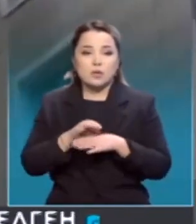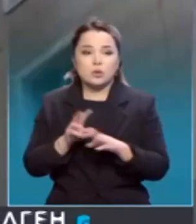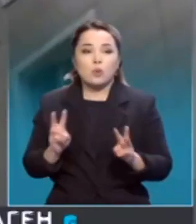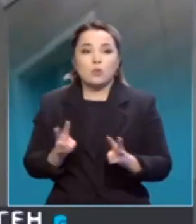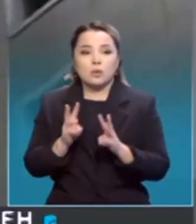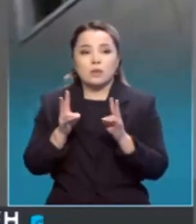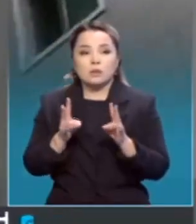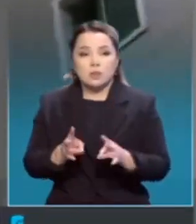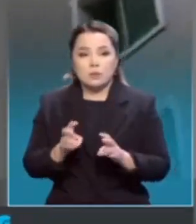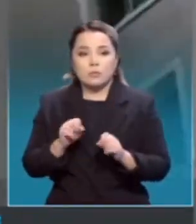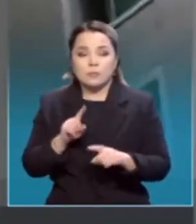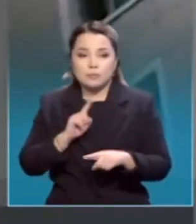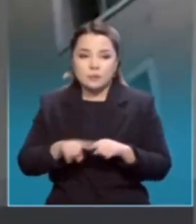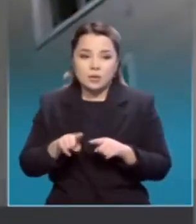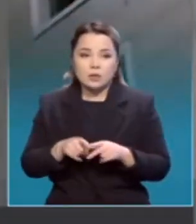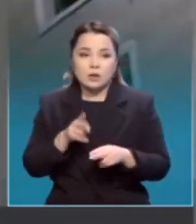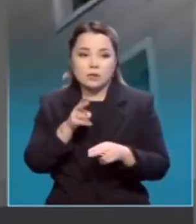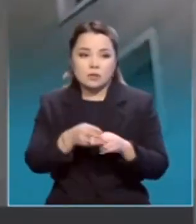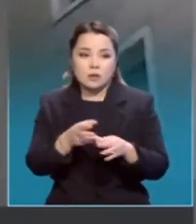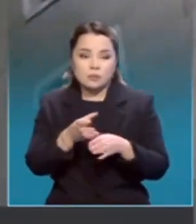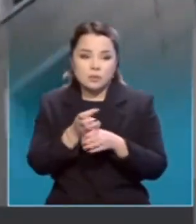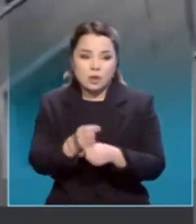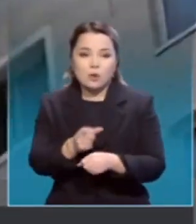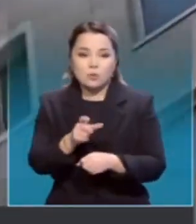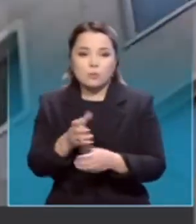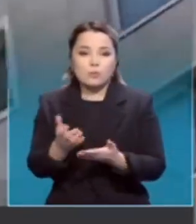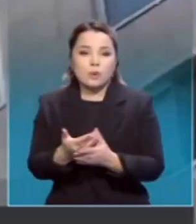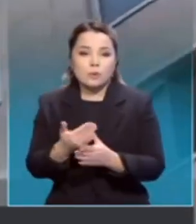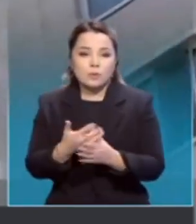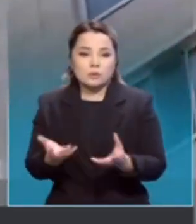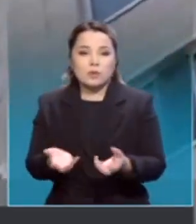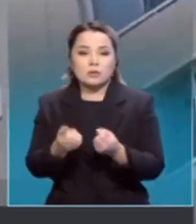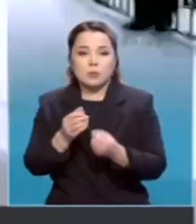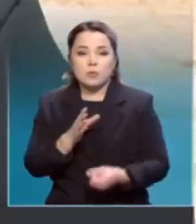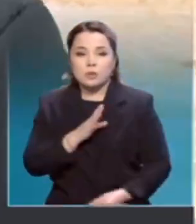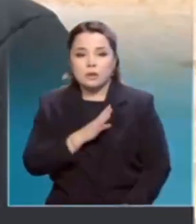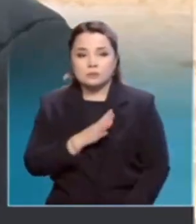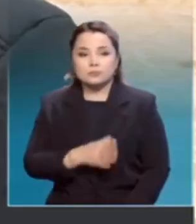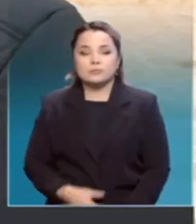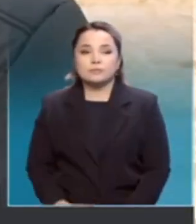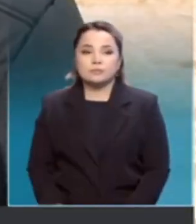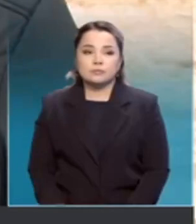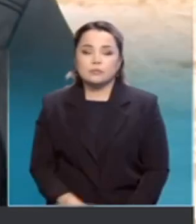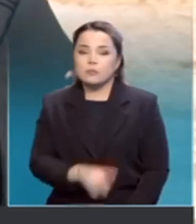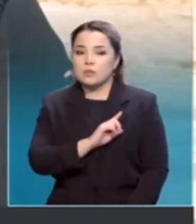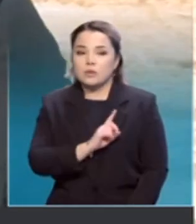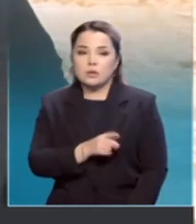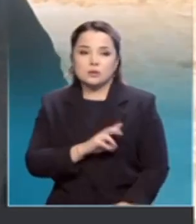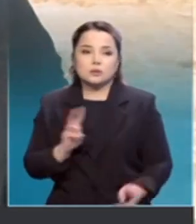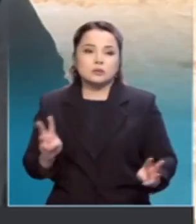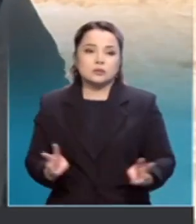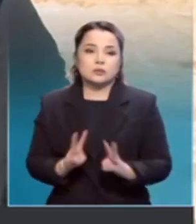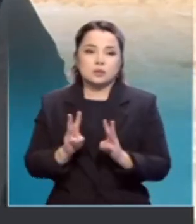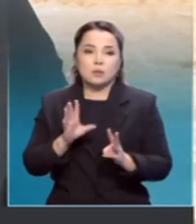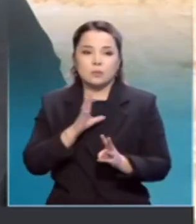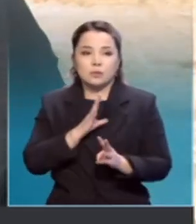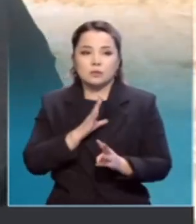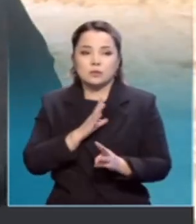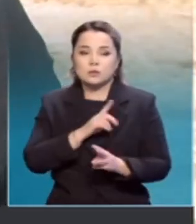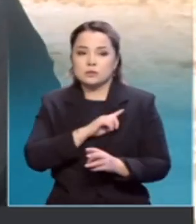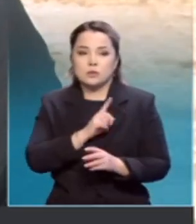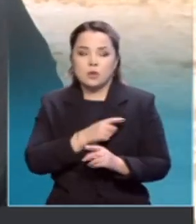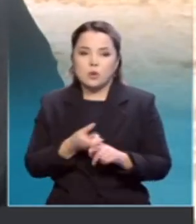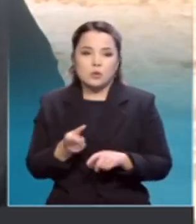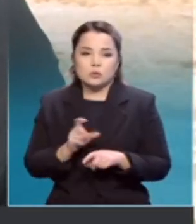өрт зардабы барынша азайғанын айтады. Өте қатты болды, қатты жанды. Өрт қатты